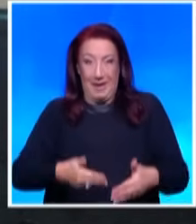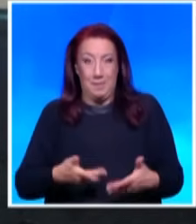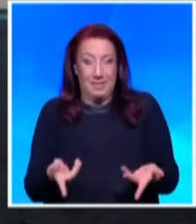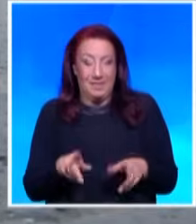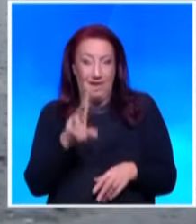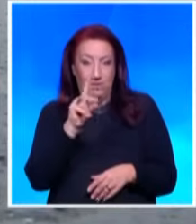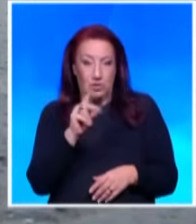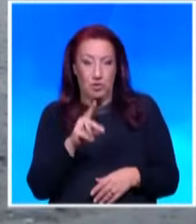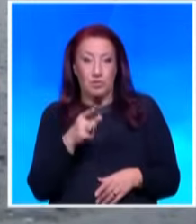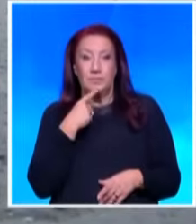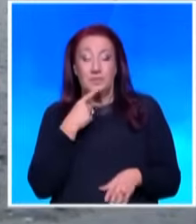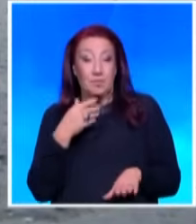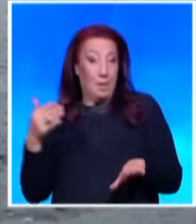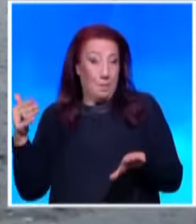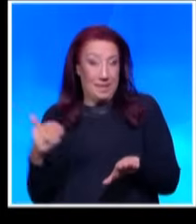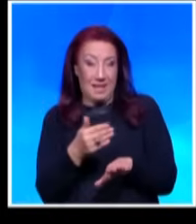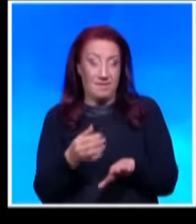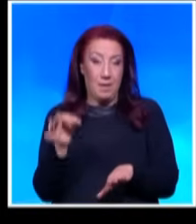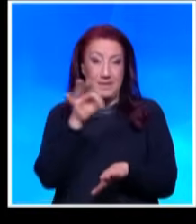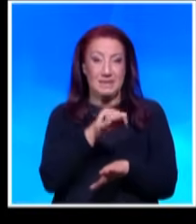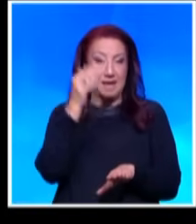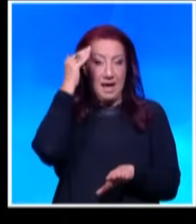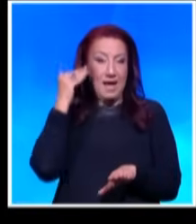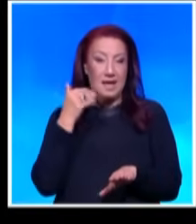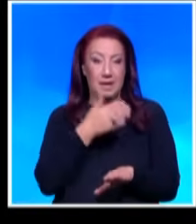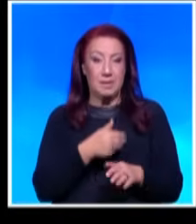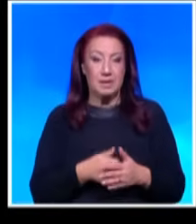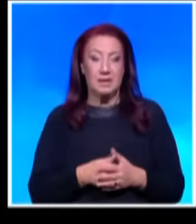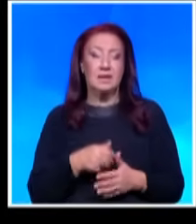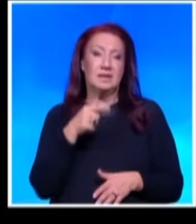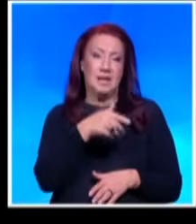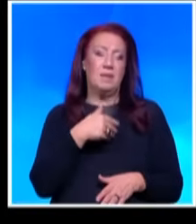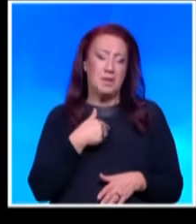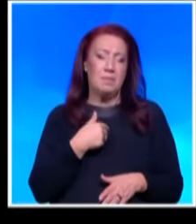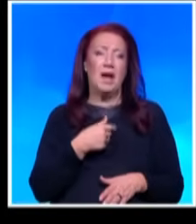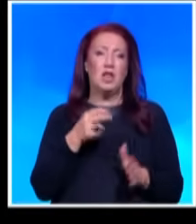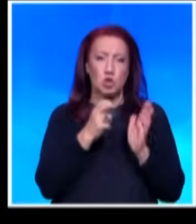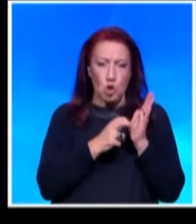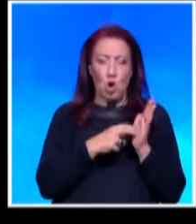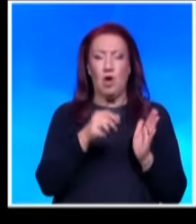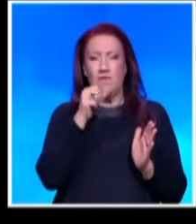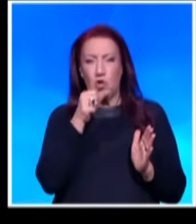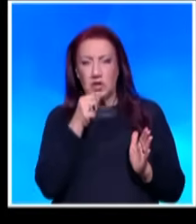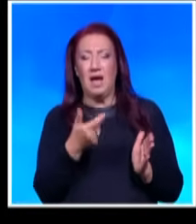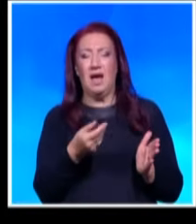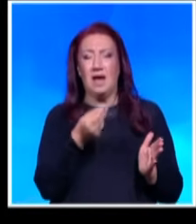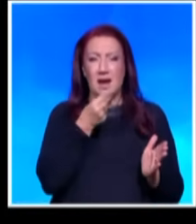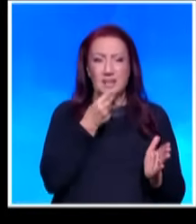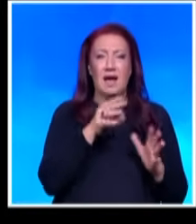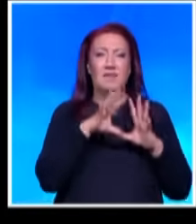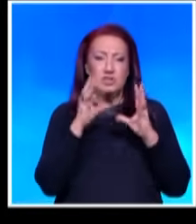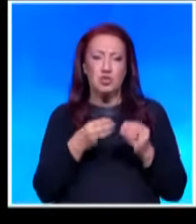още с преминаването на египетска земя. Няма бомби, има ток, има вода, има храна, има